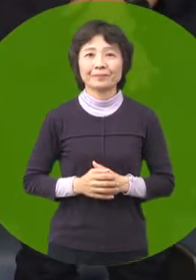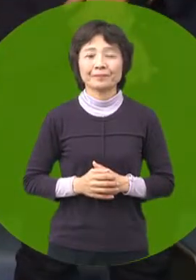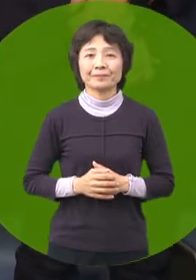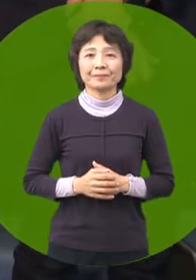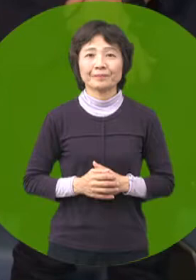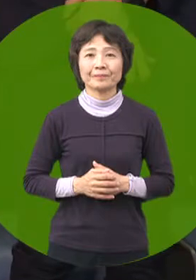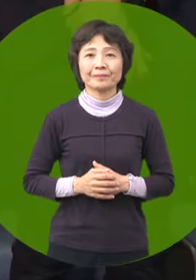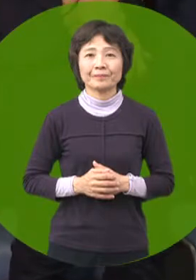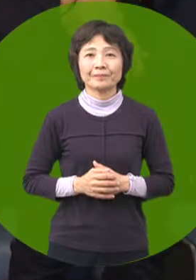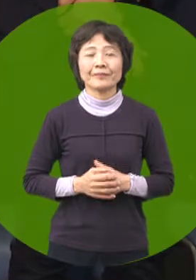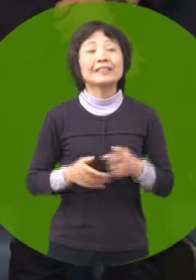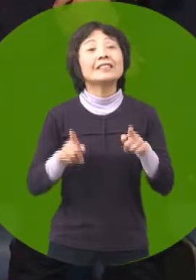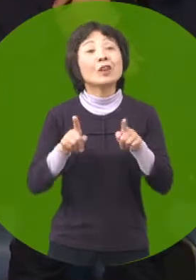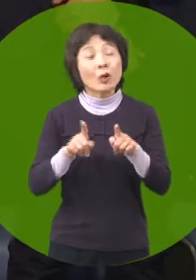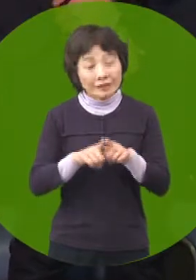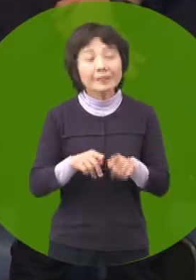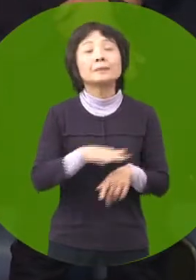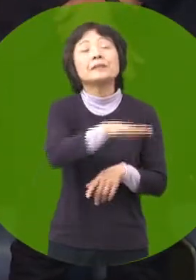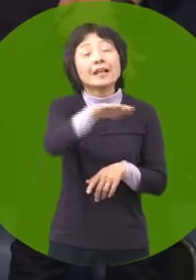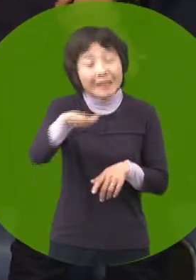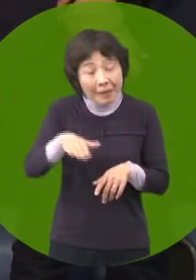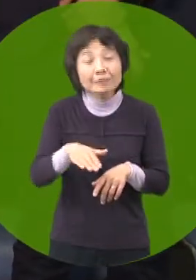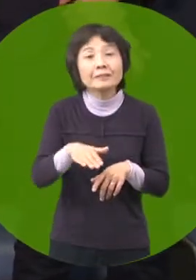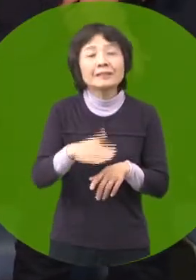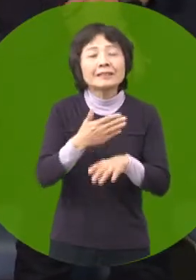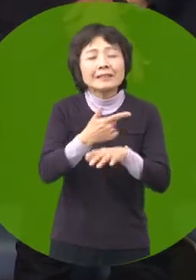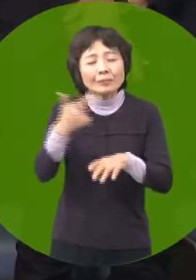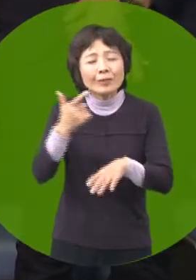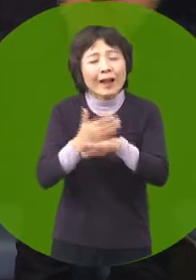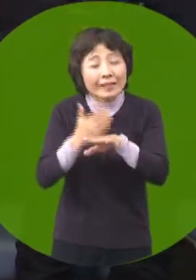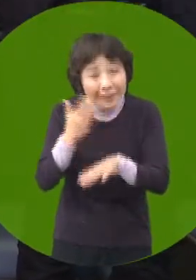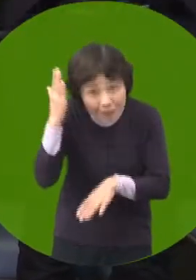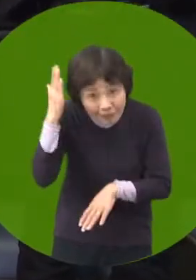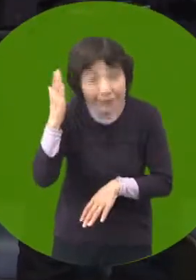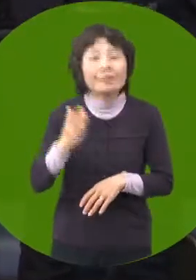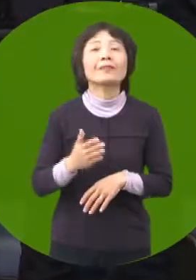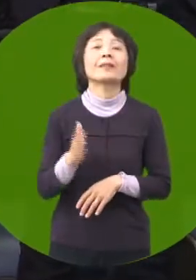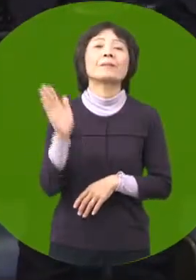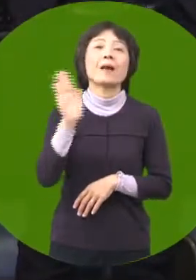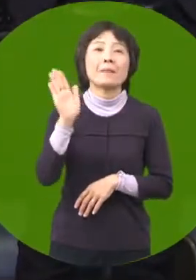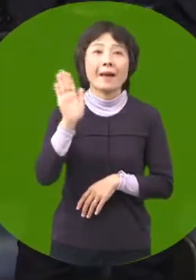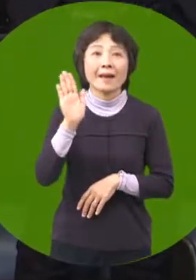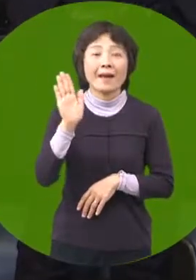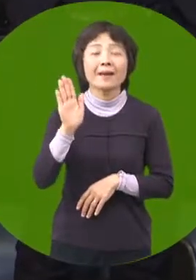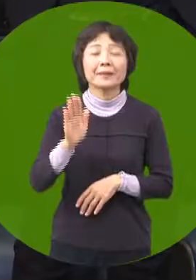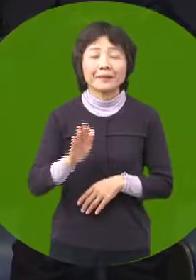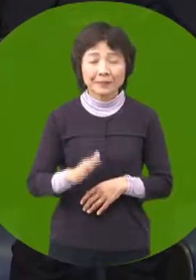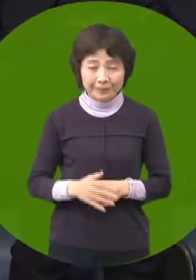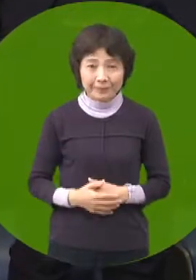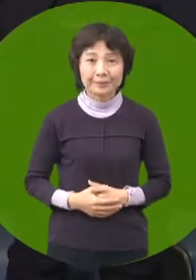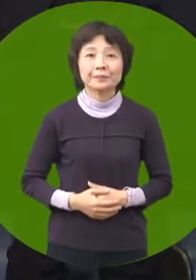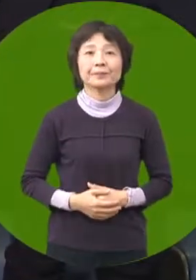それでは皆さん、ご一緒に いっぺんにてみる。 バイバーイ。